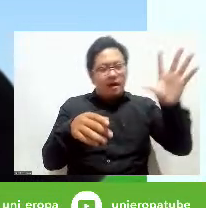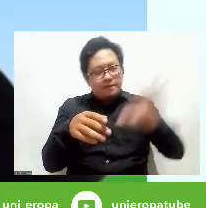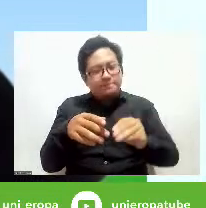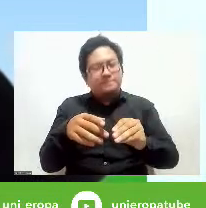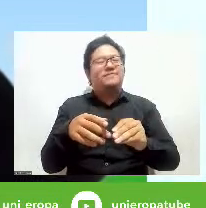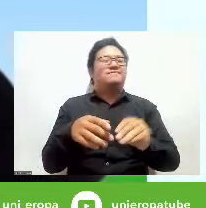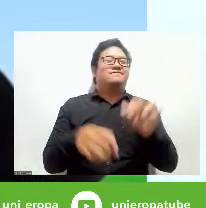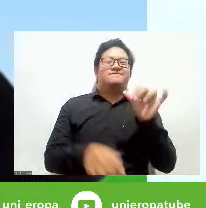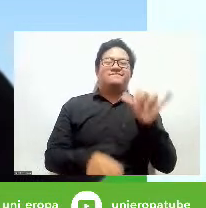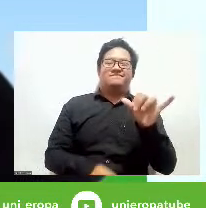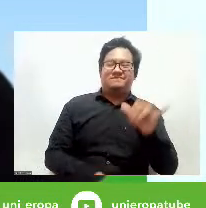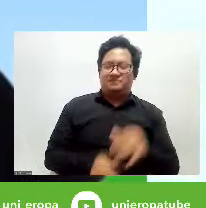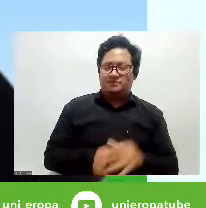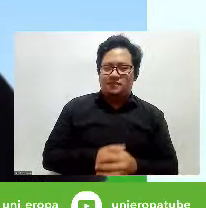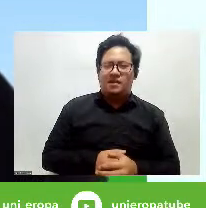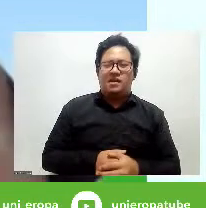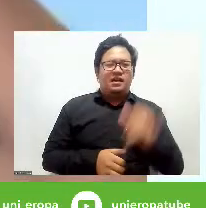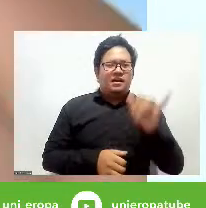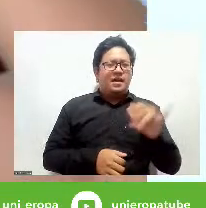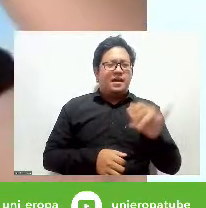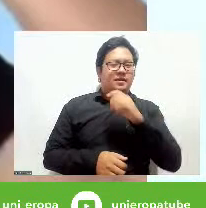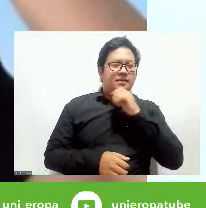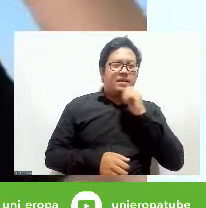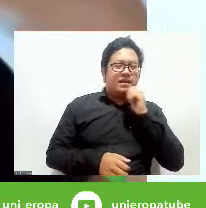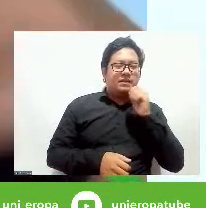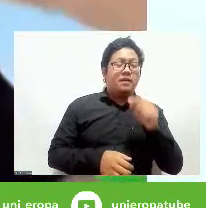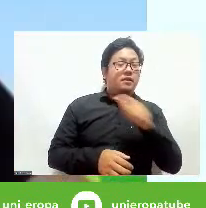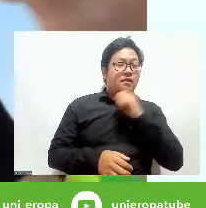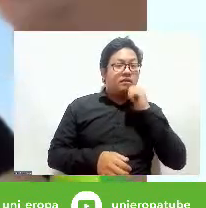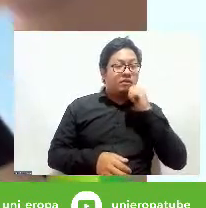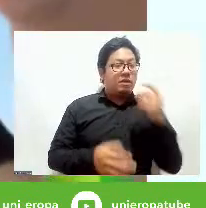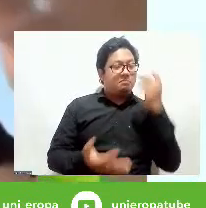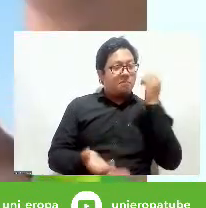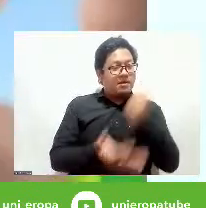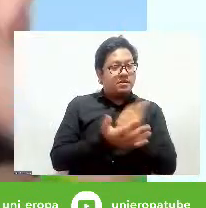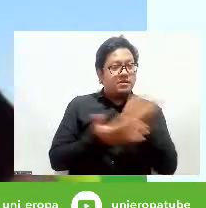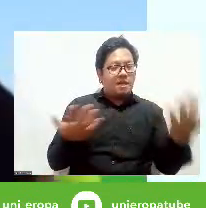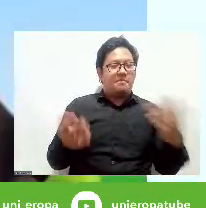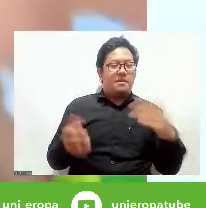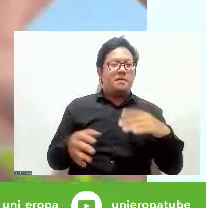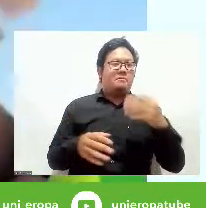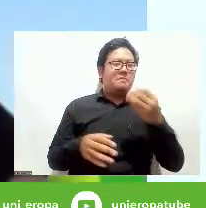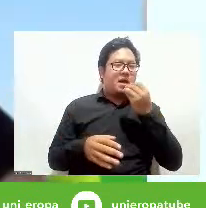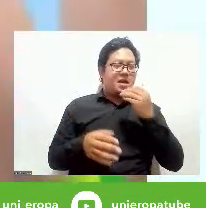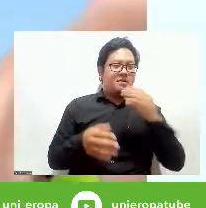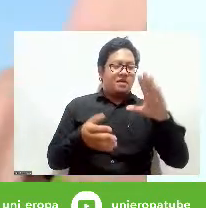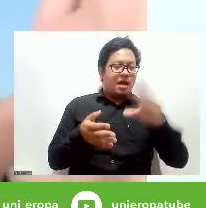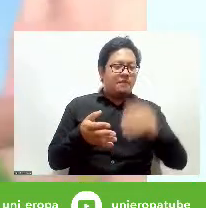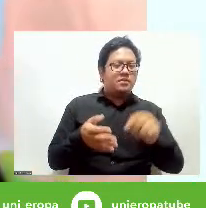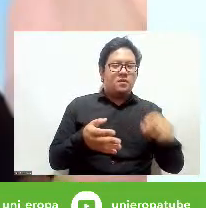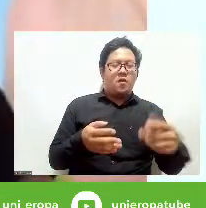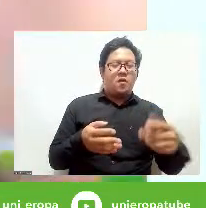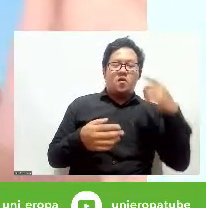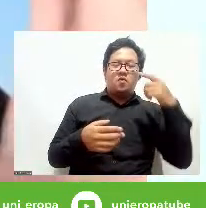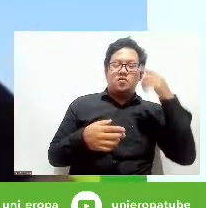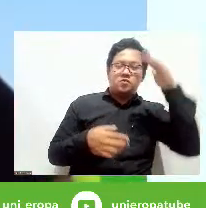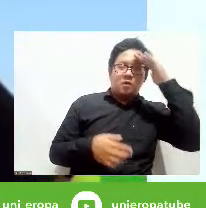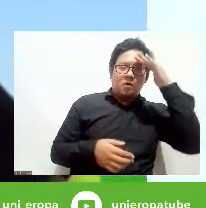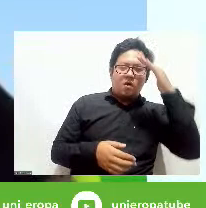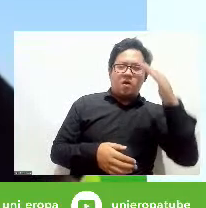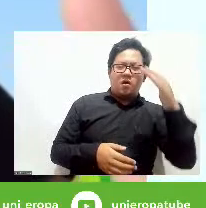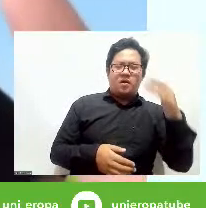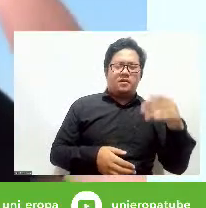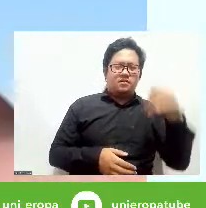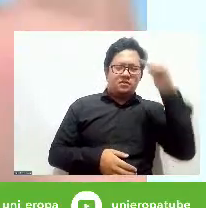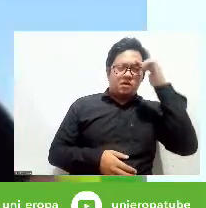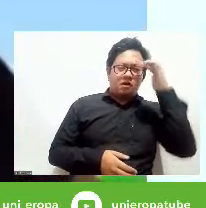ini Insert dari generasi detik tokek jadi tentu mungkin bisa pernah lihat di fb-nya Nah itu tuh salah satu yang bikin cowok ilfil adalah